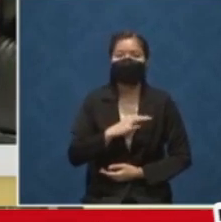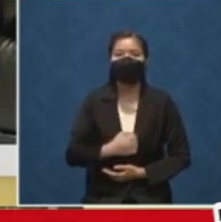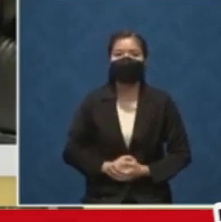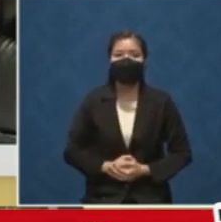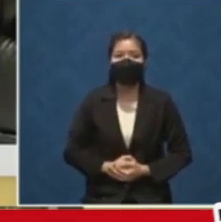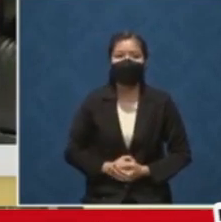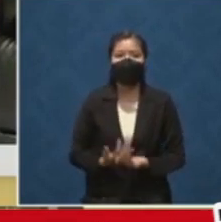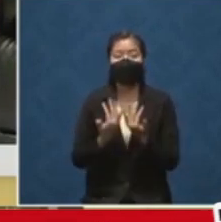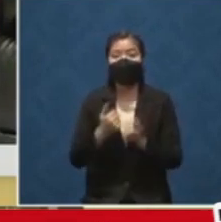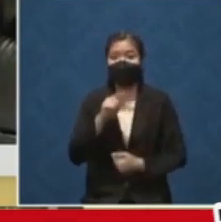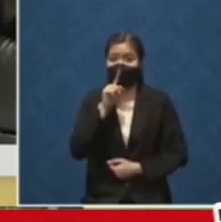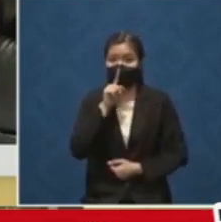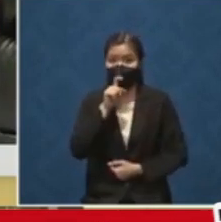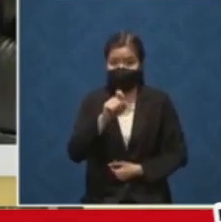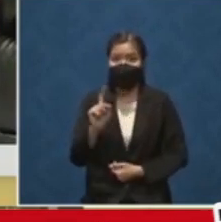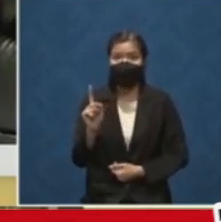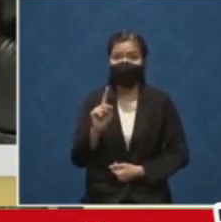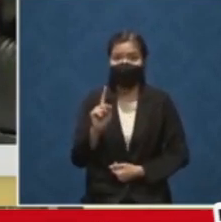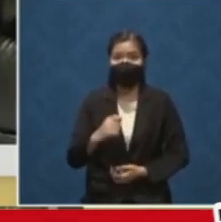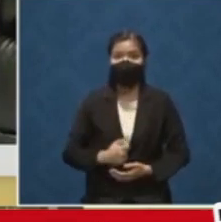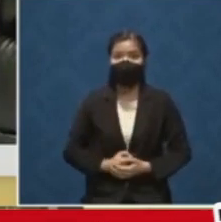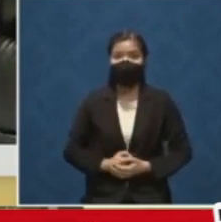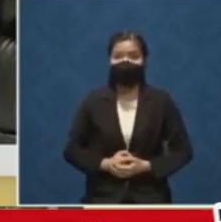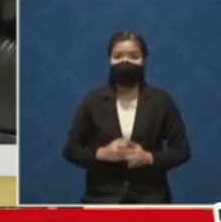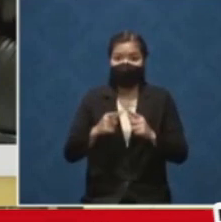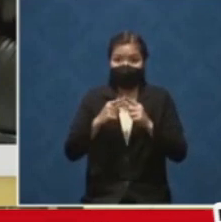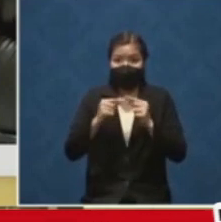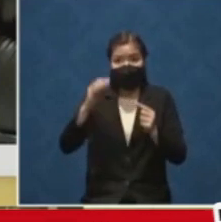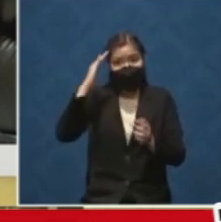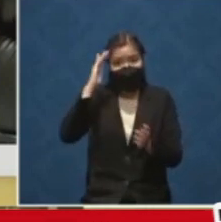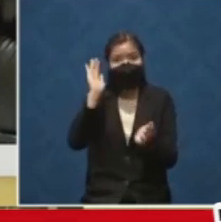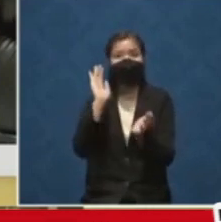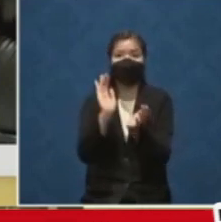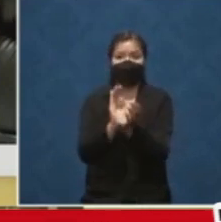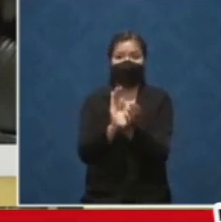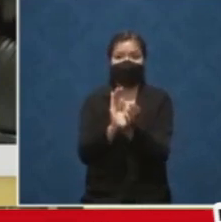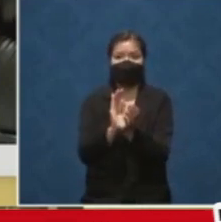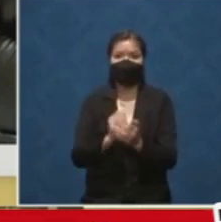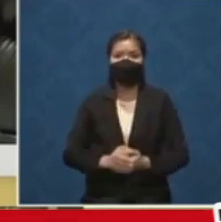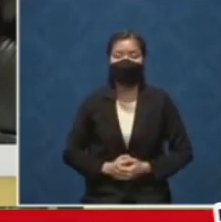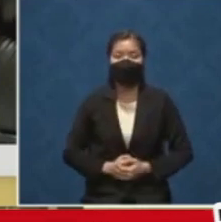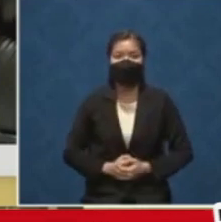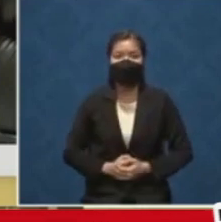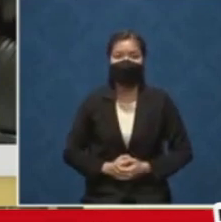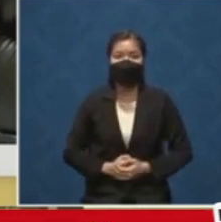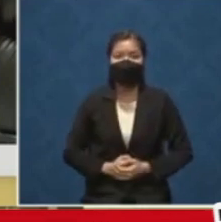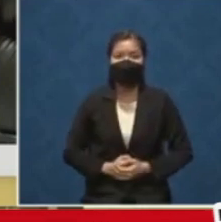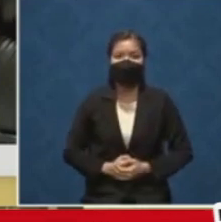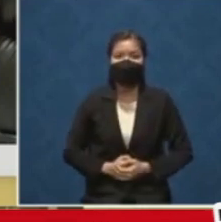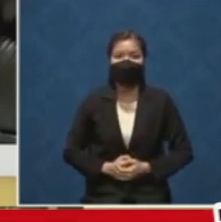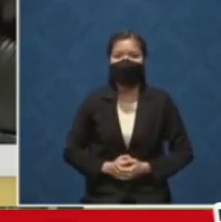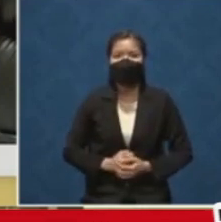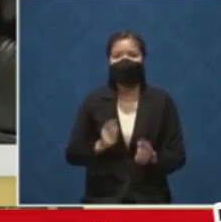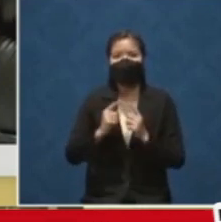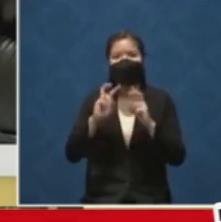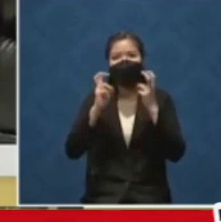ผมเรีอยนี้นะครับ วันนี้จะถามกบทูเกี่ยวกับมีเรื่องตำรวจธรฐานนะ ตำรวจพูดแต่ตรไหนมัโดนตง